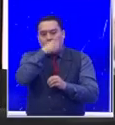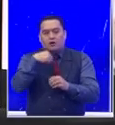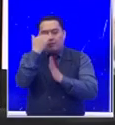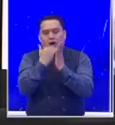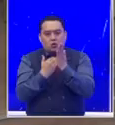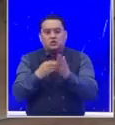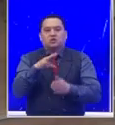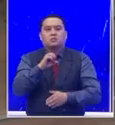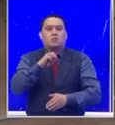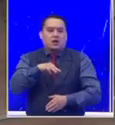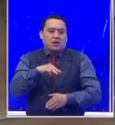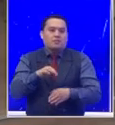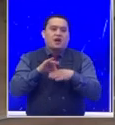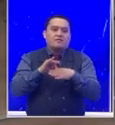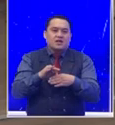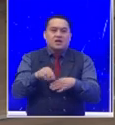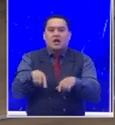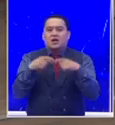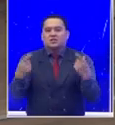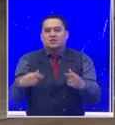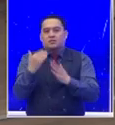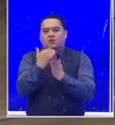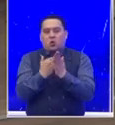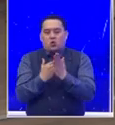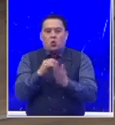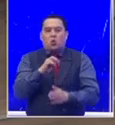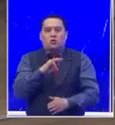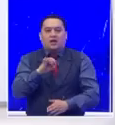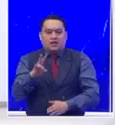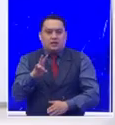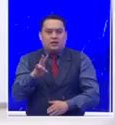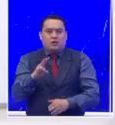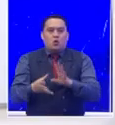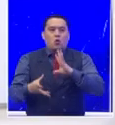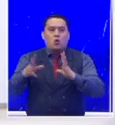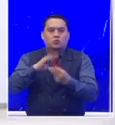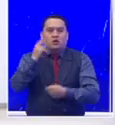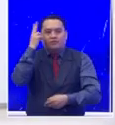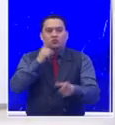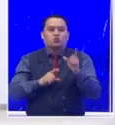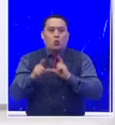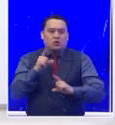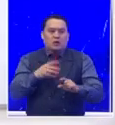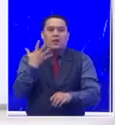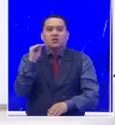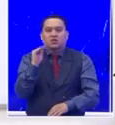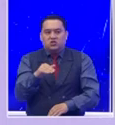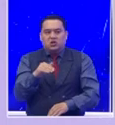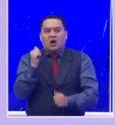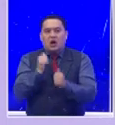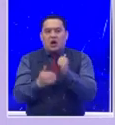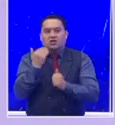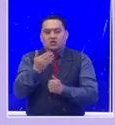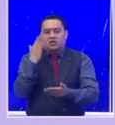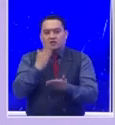программа Smart ЖТСУ для проведения экзаменационной сессии в режиме онлайн. Общее количество студентов вуза порядка 5000.